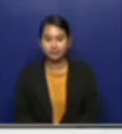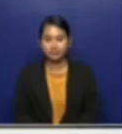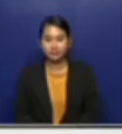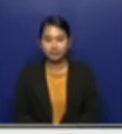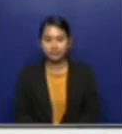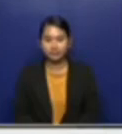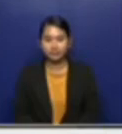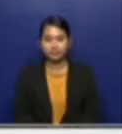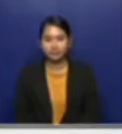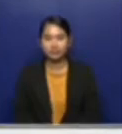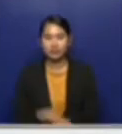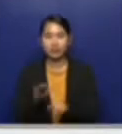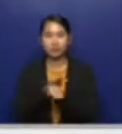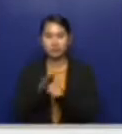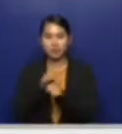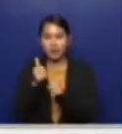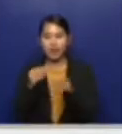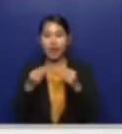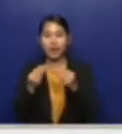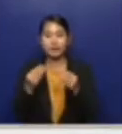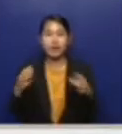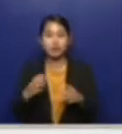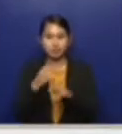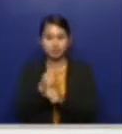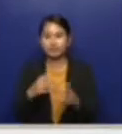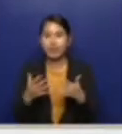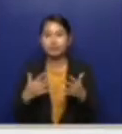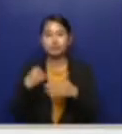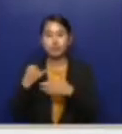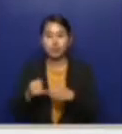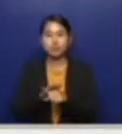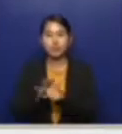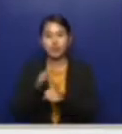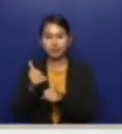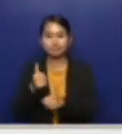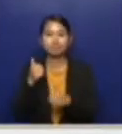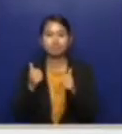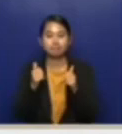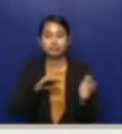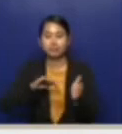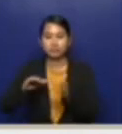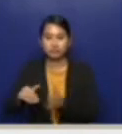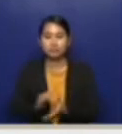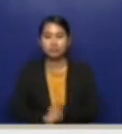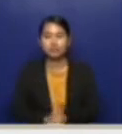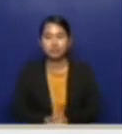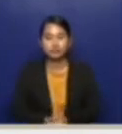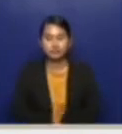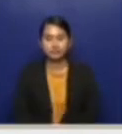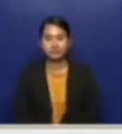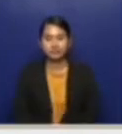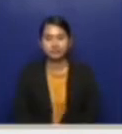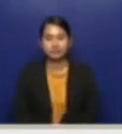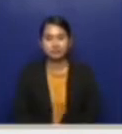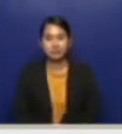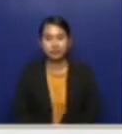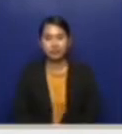ก็พอดีว่าจะให้สรุปจบพอดีดีแล้วล่ะครับท่านสมาชิกครับท่านผู้เสน